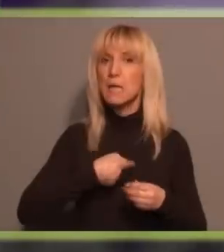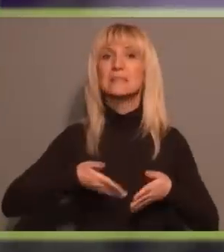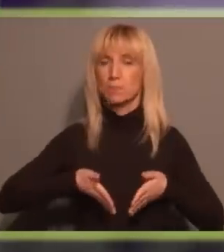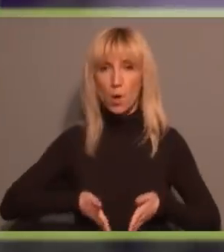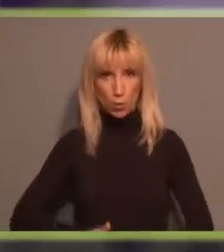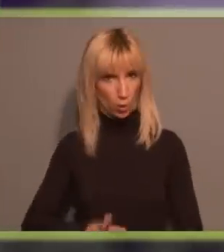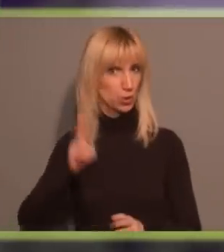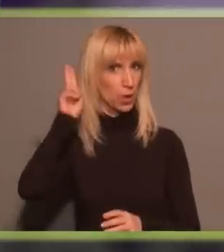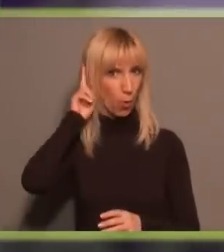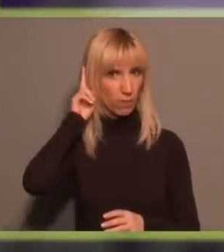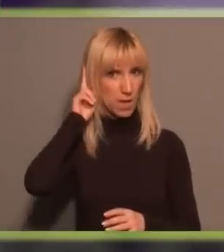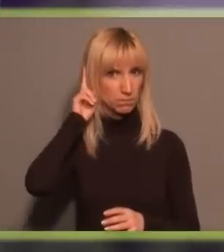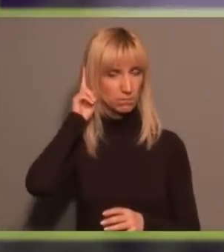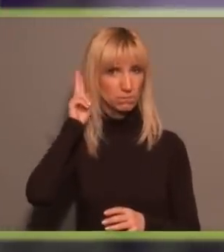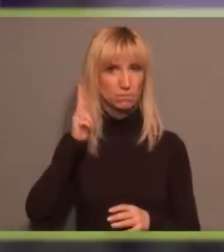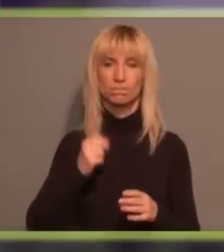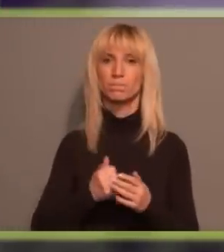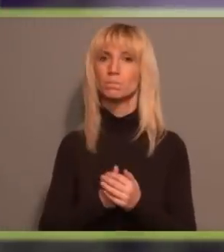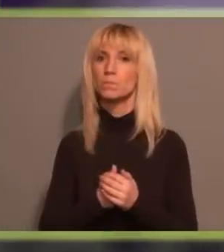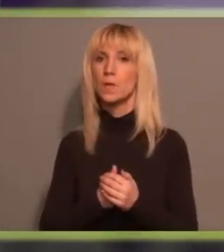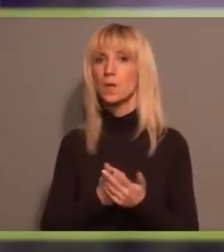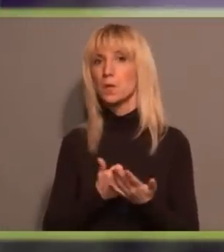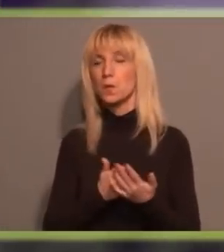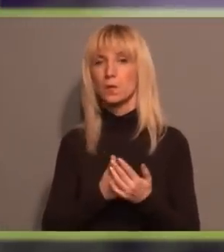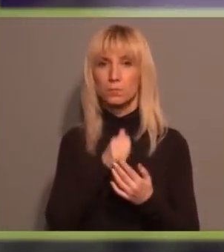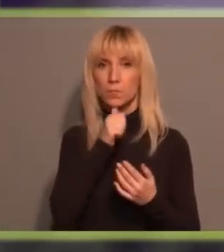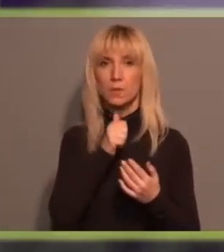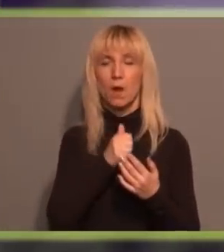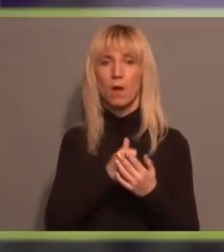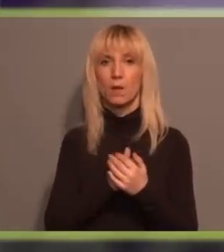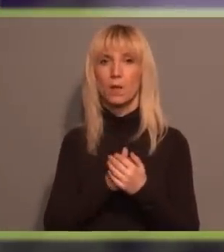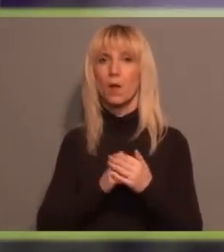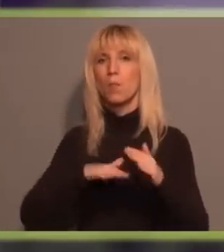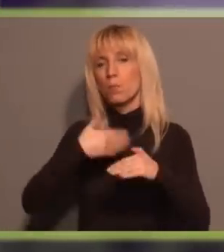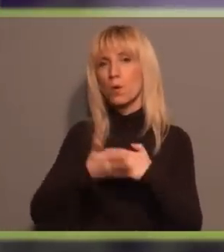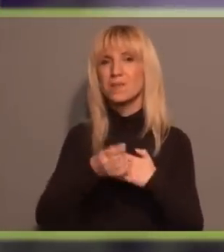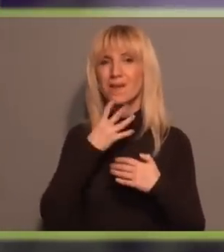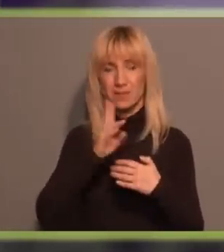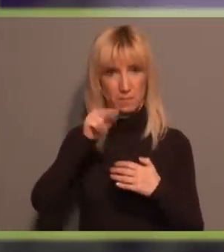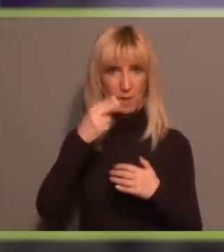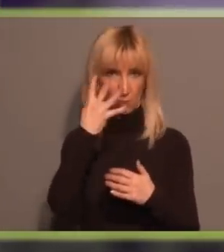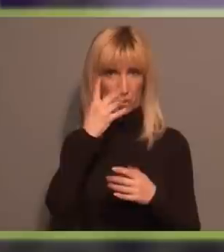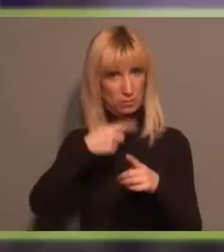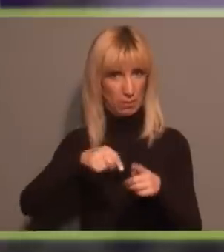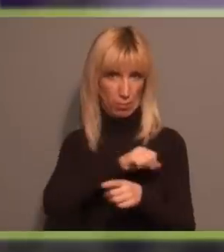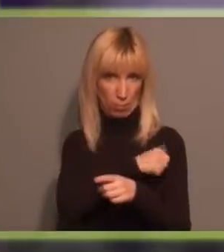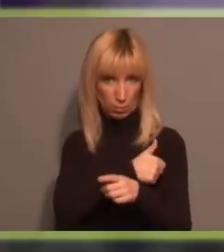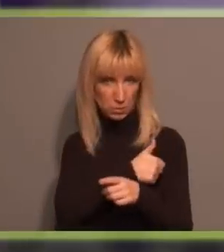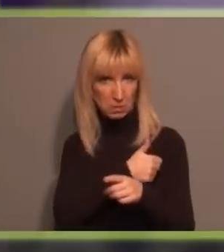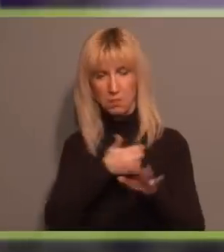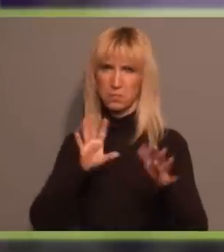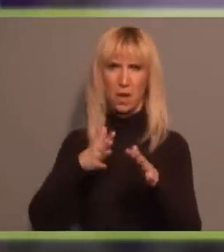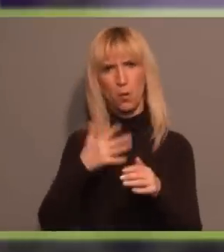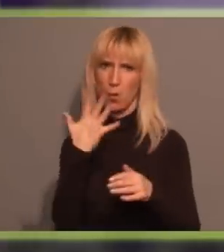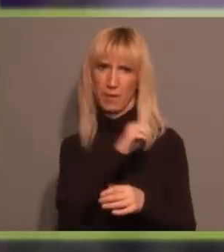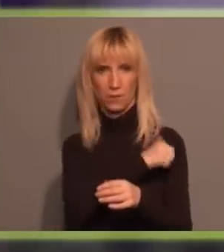Já jsem rodina od malena gluva. Gluva od malena. A posle kad sam punio 4,5 godine,